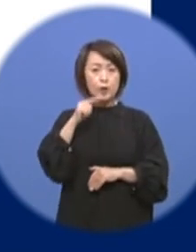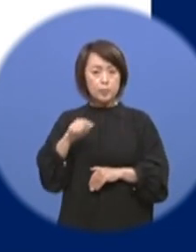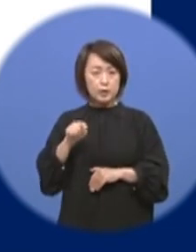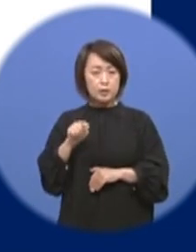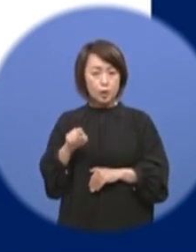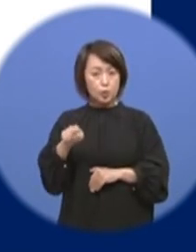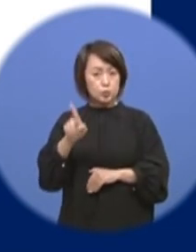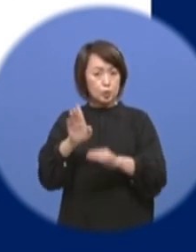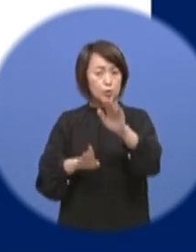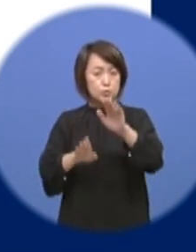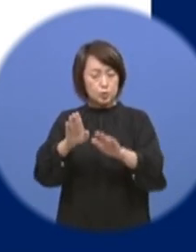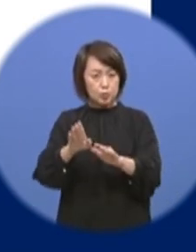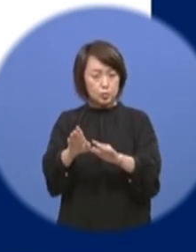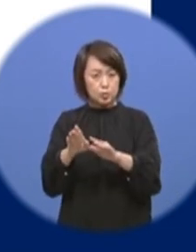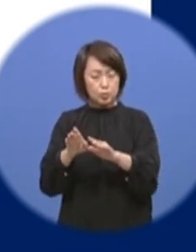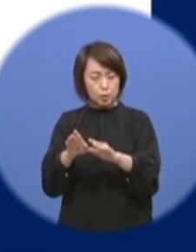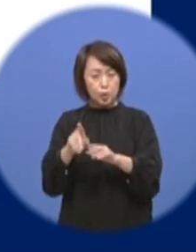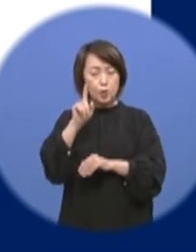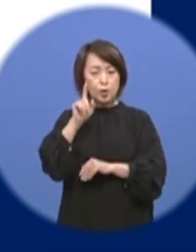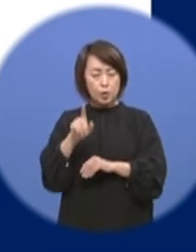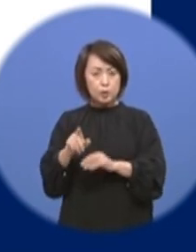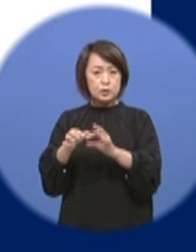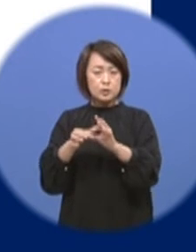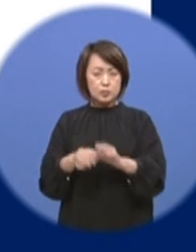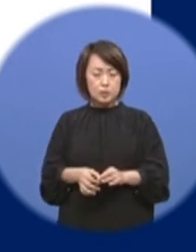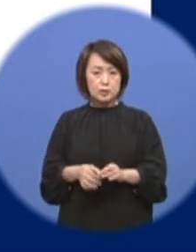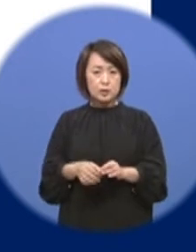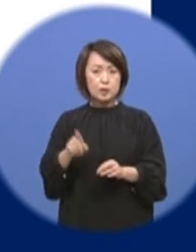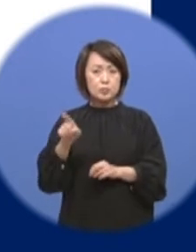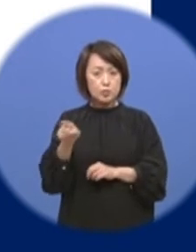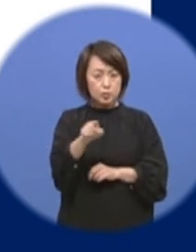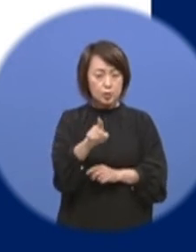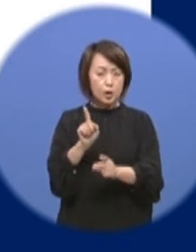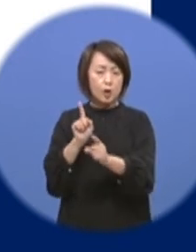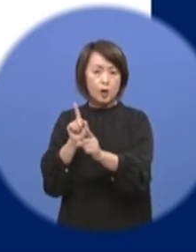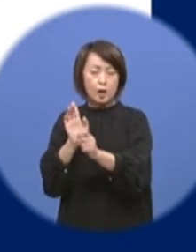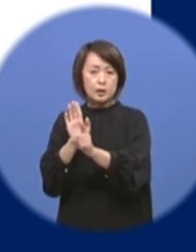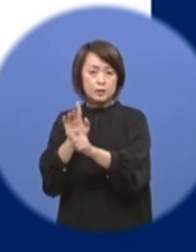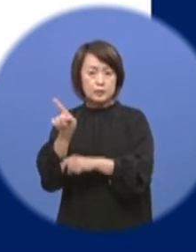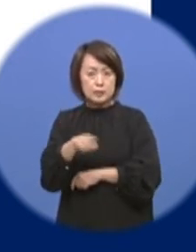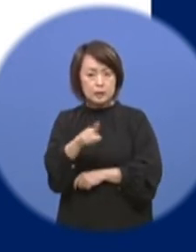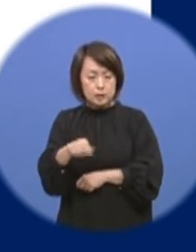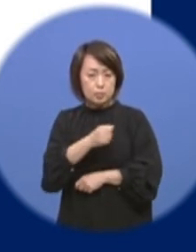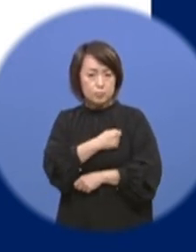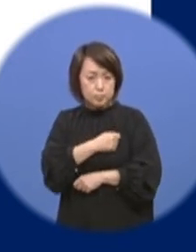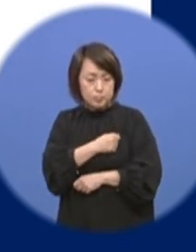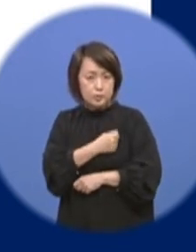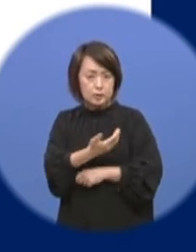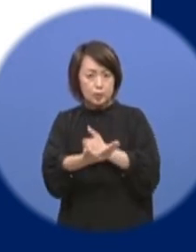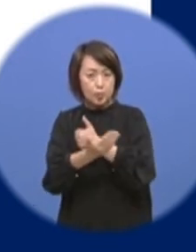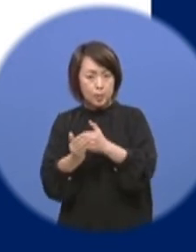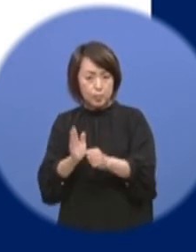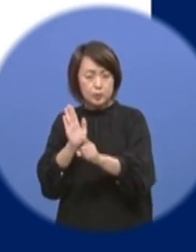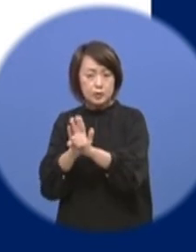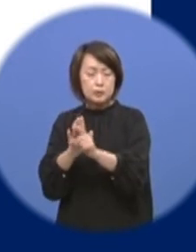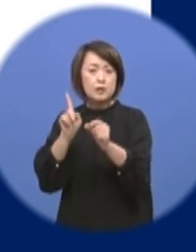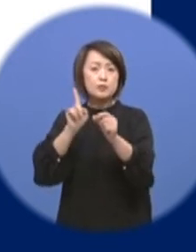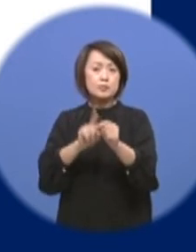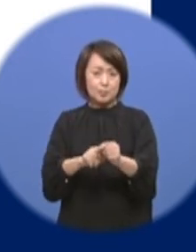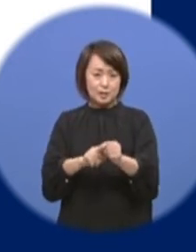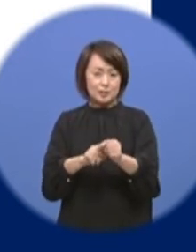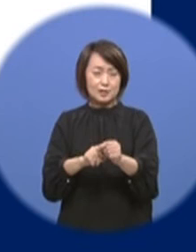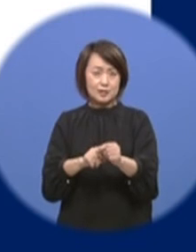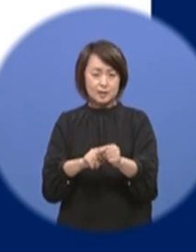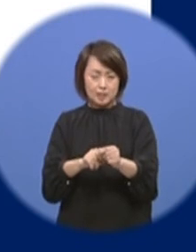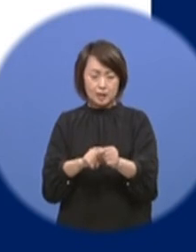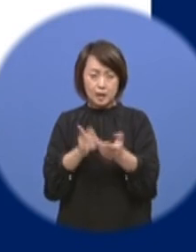この状況を受けウクライナでの人道危機対応や救援活動を支援するためウクライナ人道